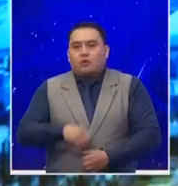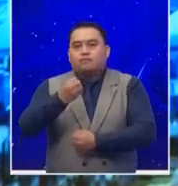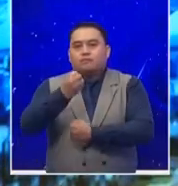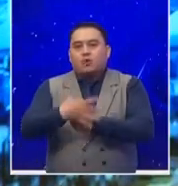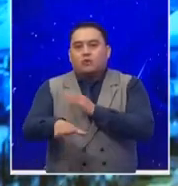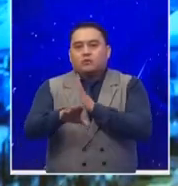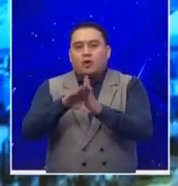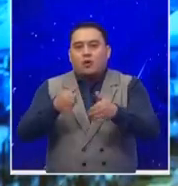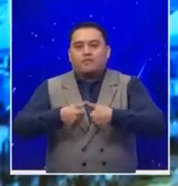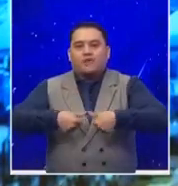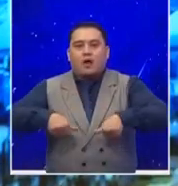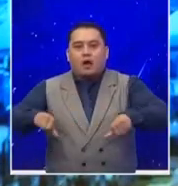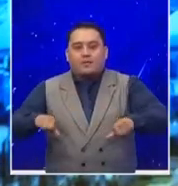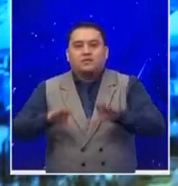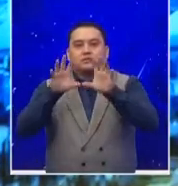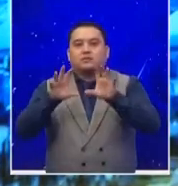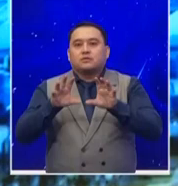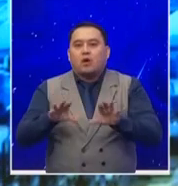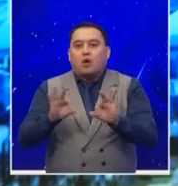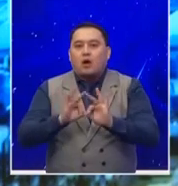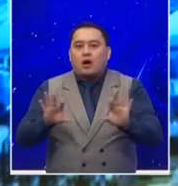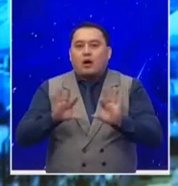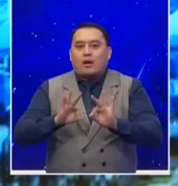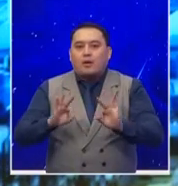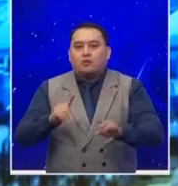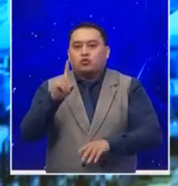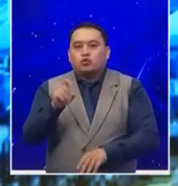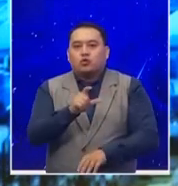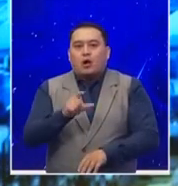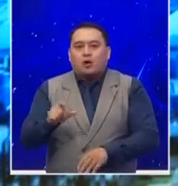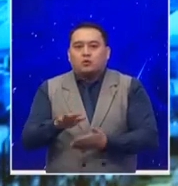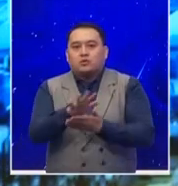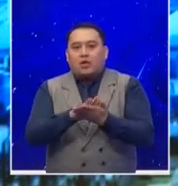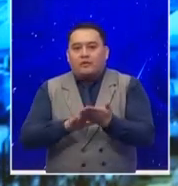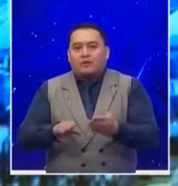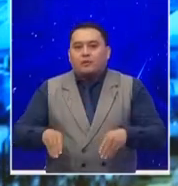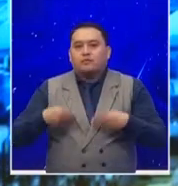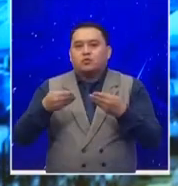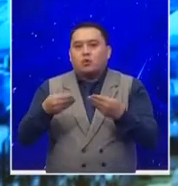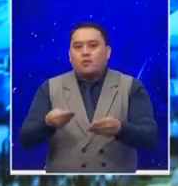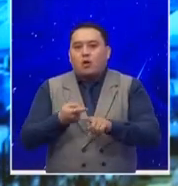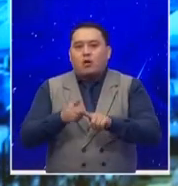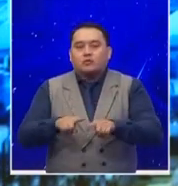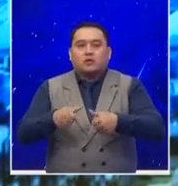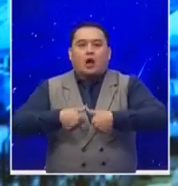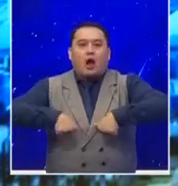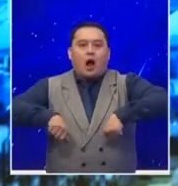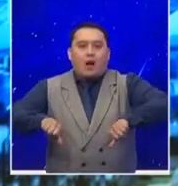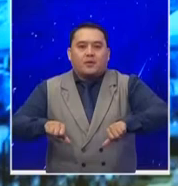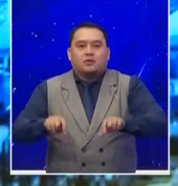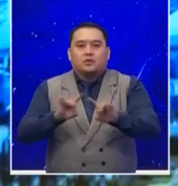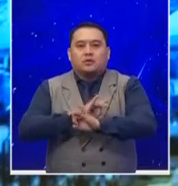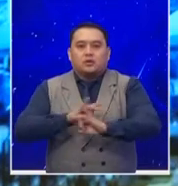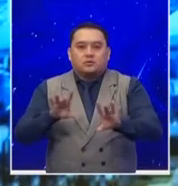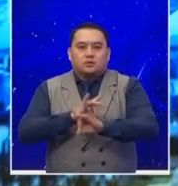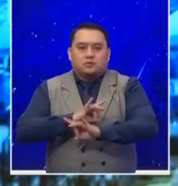Орталық сайлау комиссиясына сайлау заңнамасын түсіндіруге қатысты 100-ге жуық өтініш келіп түскен. Бұл туралы комиссия мүшесі Ерлан